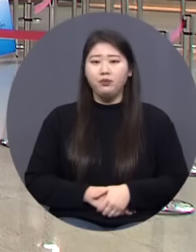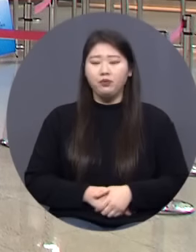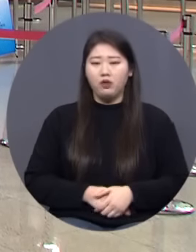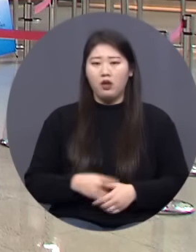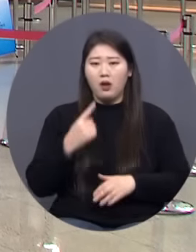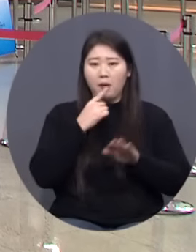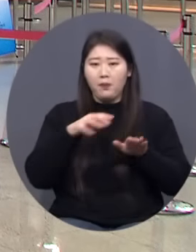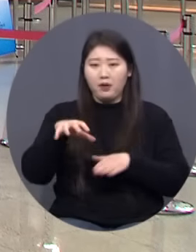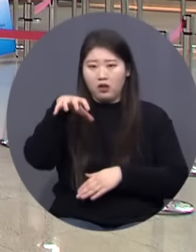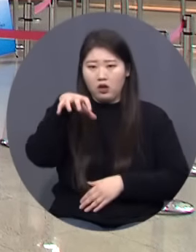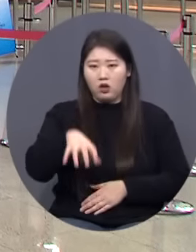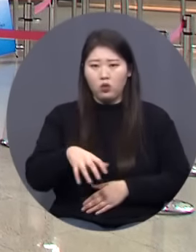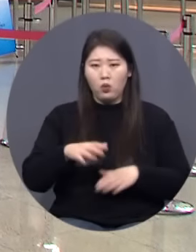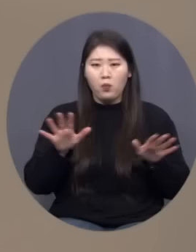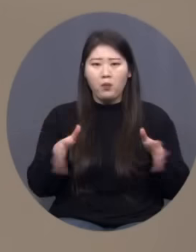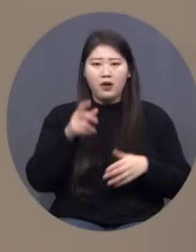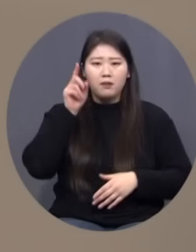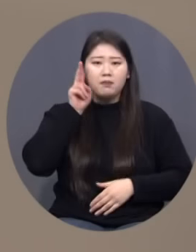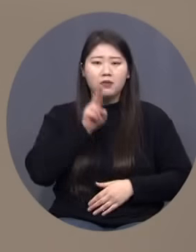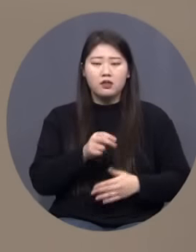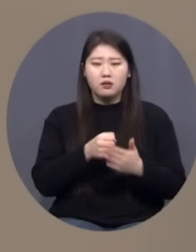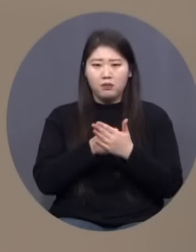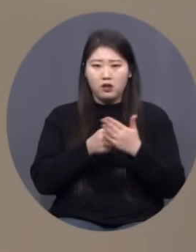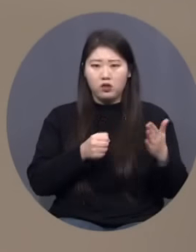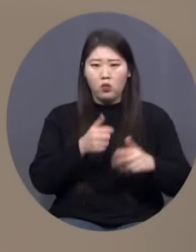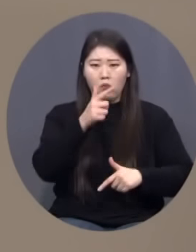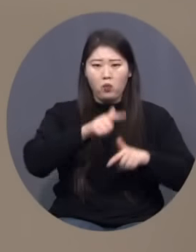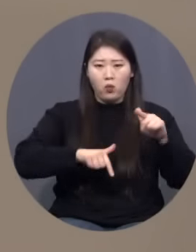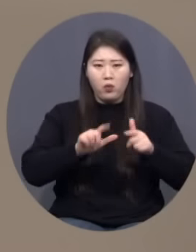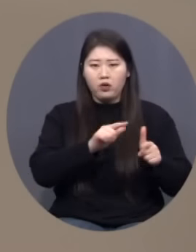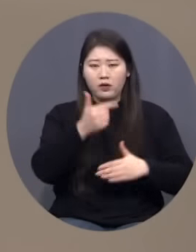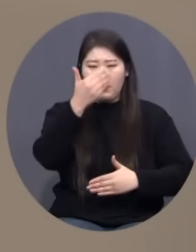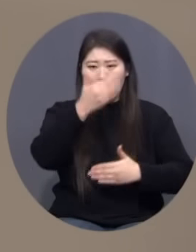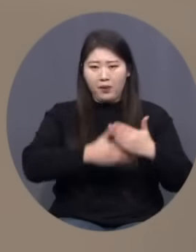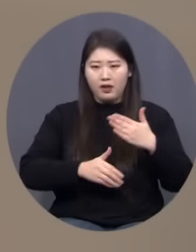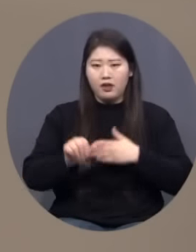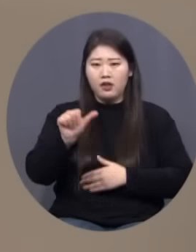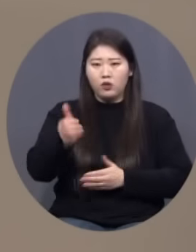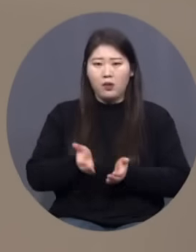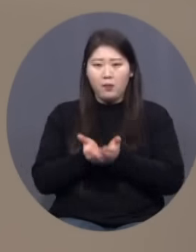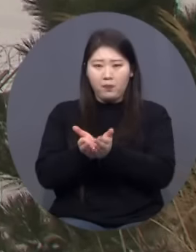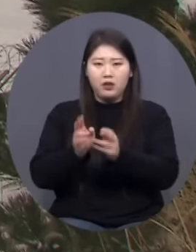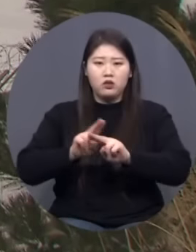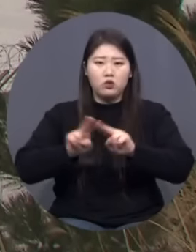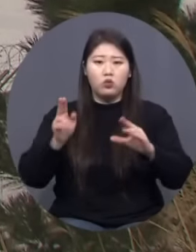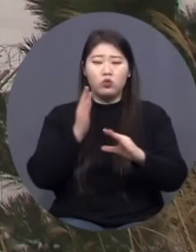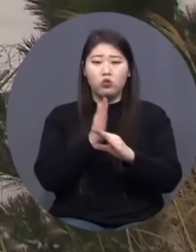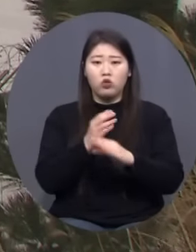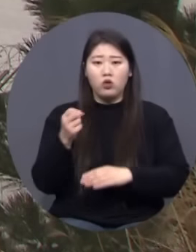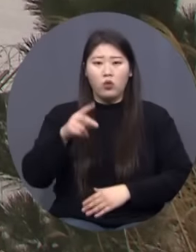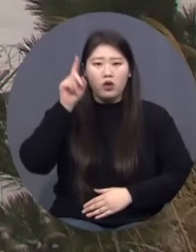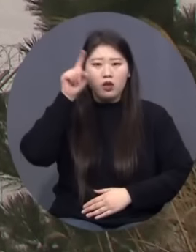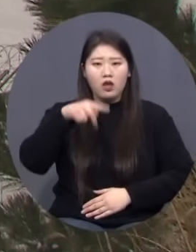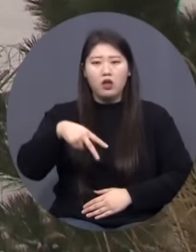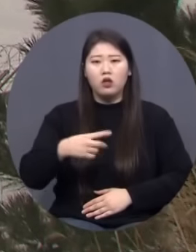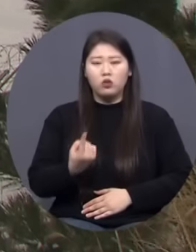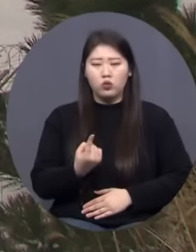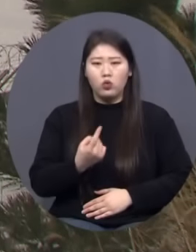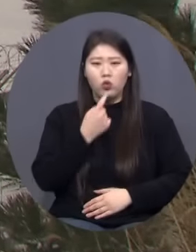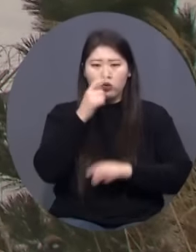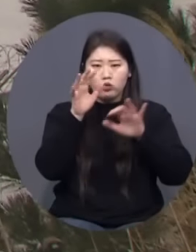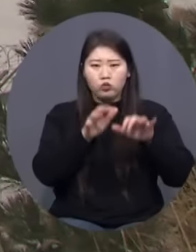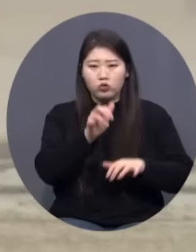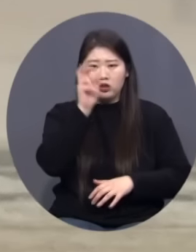해상에도 풍랑특보로 목포와 녹동 등을 제외한 5개 항로의 여객선이 결항된 가운데 내일도 강풍과 눈이